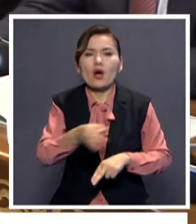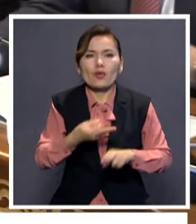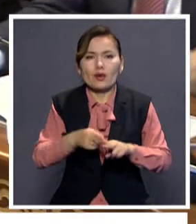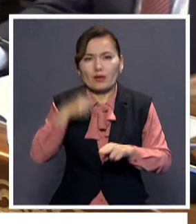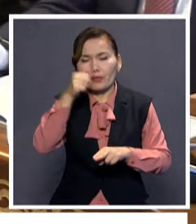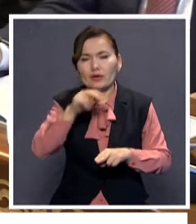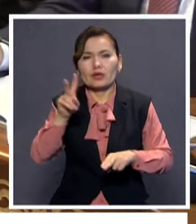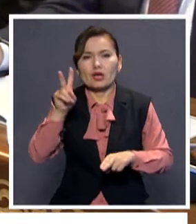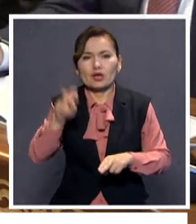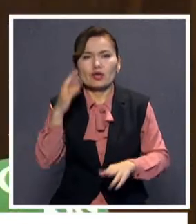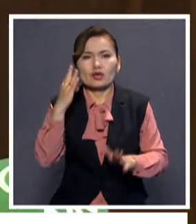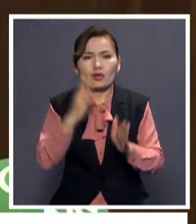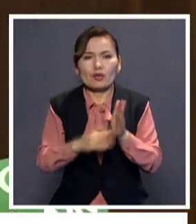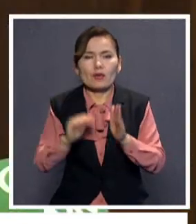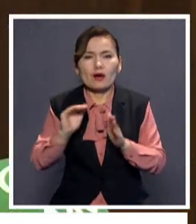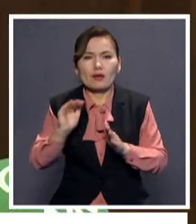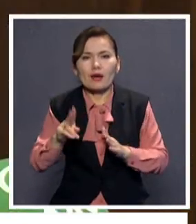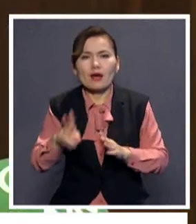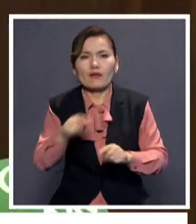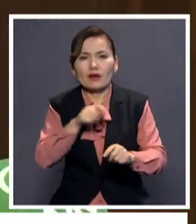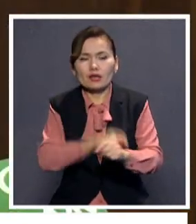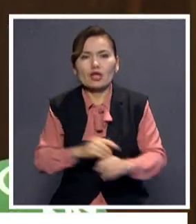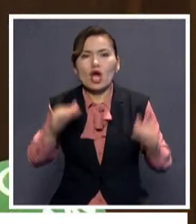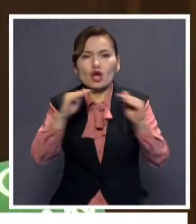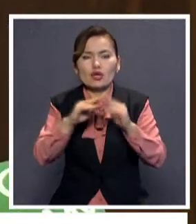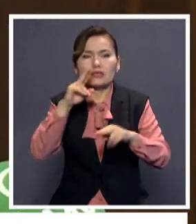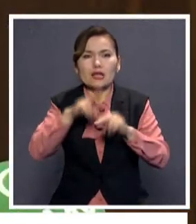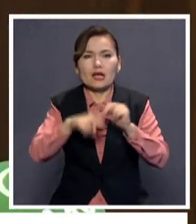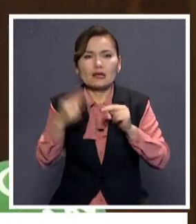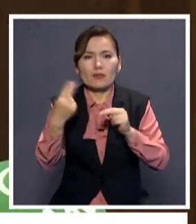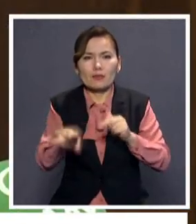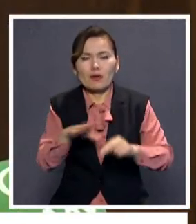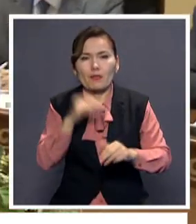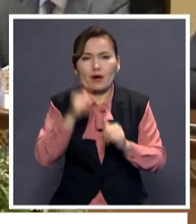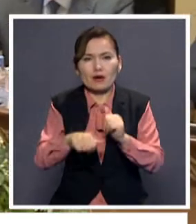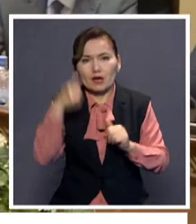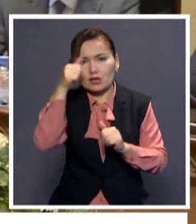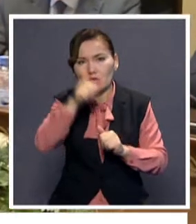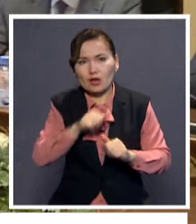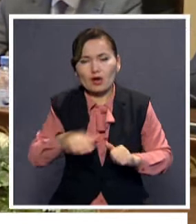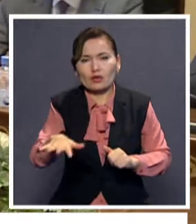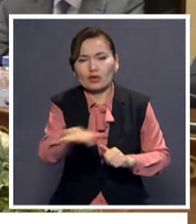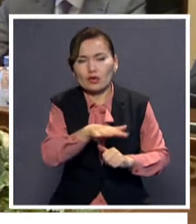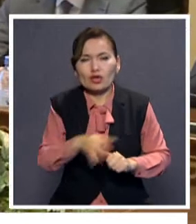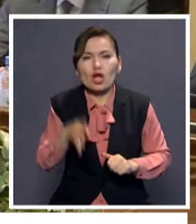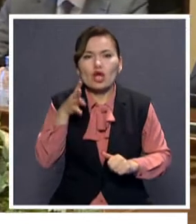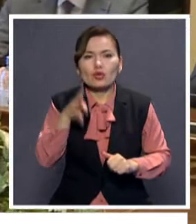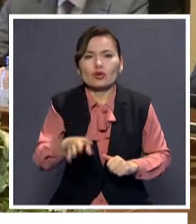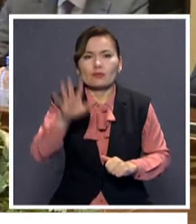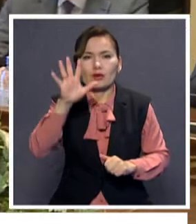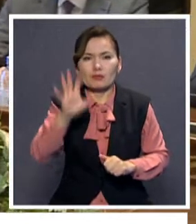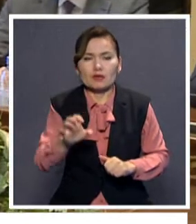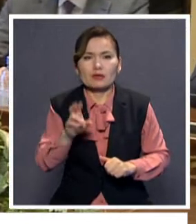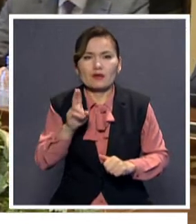биыл 290 мың шаршы метр баспана салынды. Жыл сайын өңірде 4,5 мыңдай пәтер тапсыру